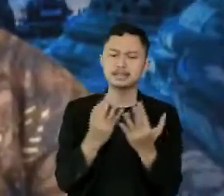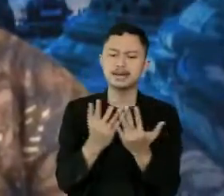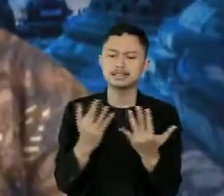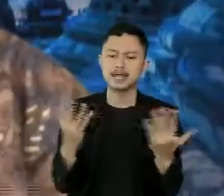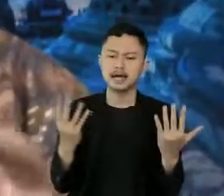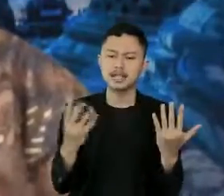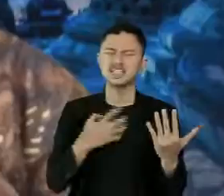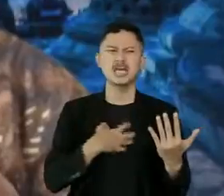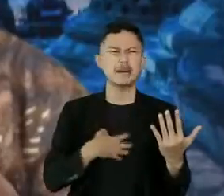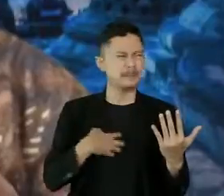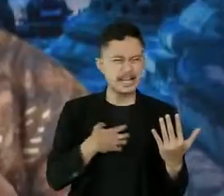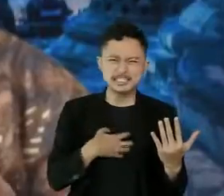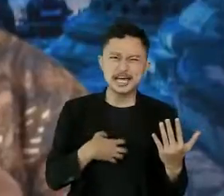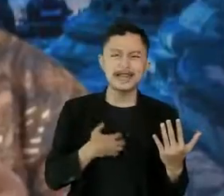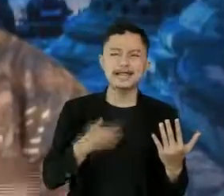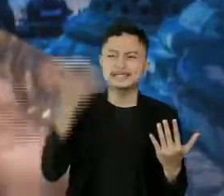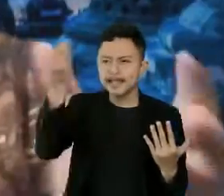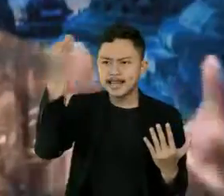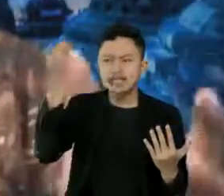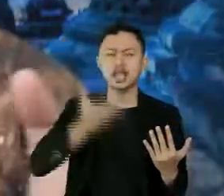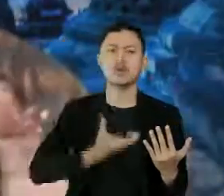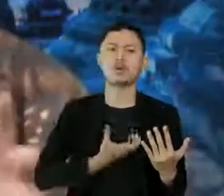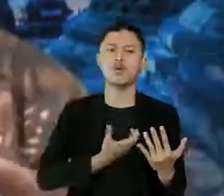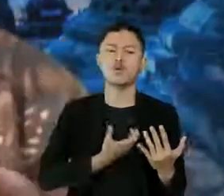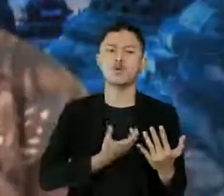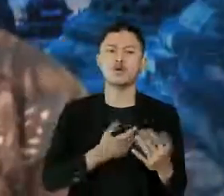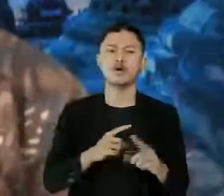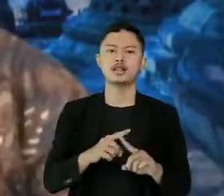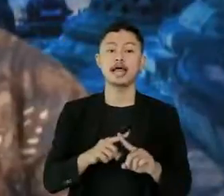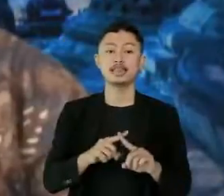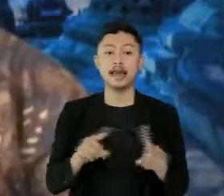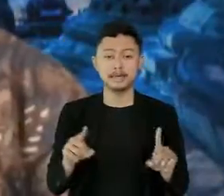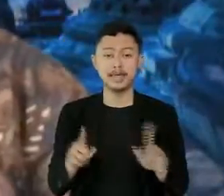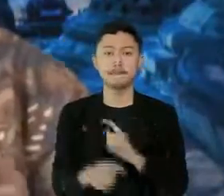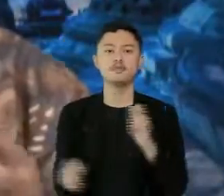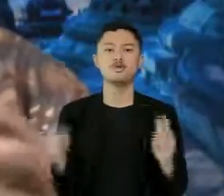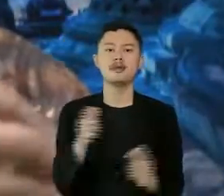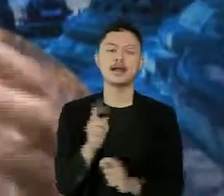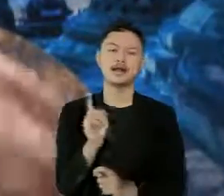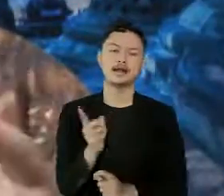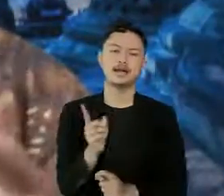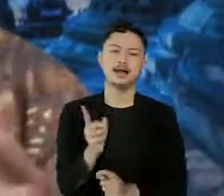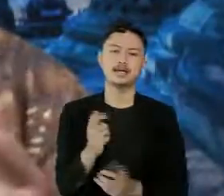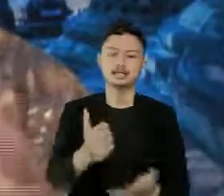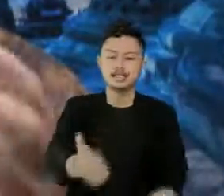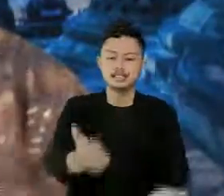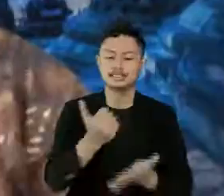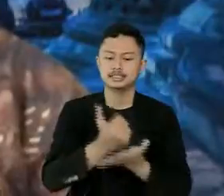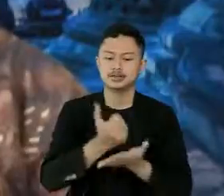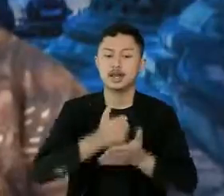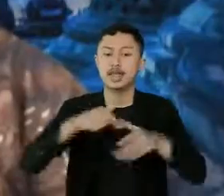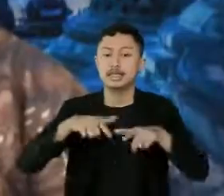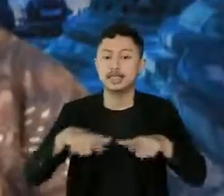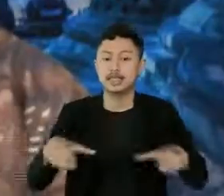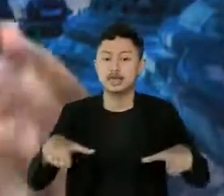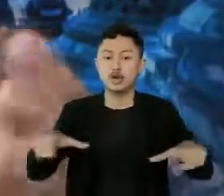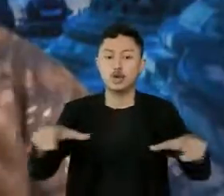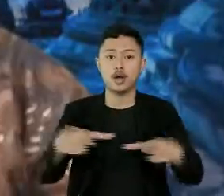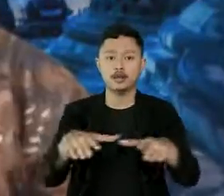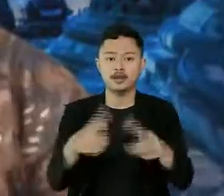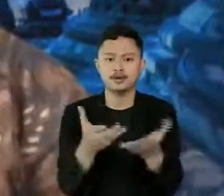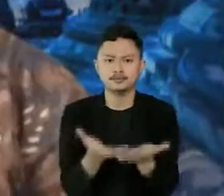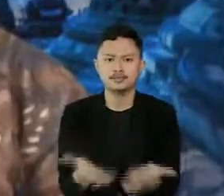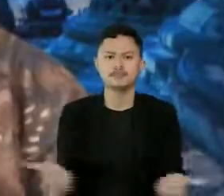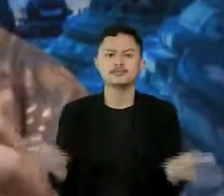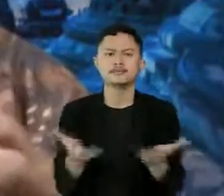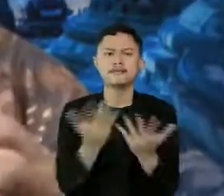besar. Nah, ini yang sedang juga kita lakukan dan juga ada perubahan yang sangat menarik nih Pak Troy, bahwa di lapangan itu kan konsumen juga melihat, wah ini